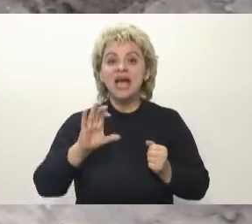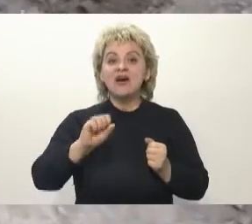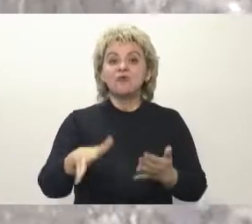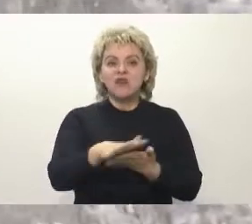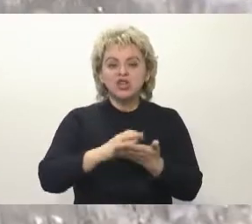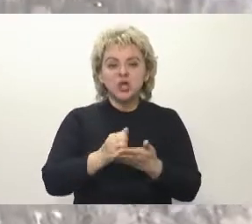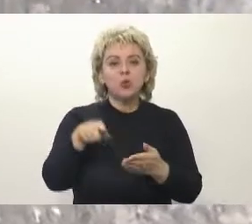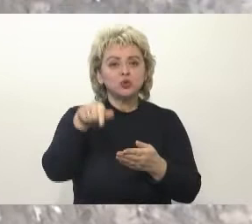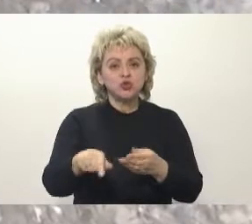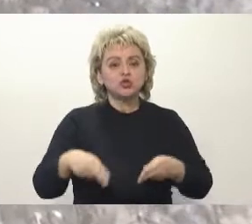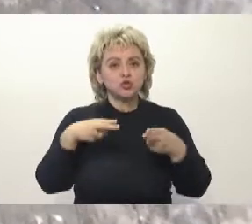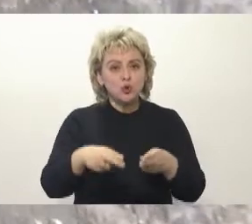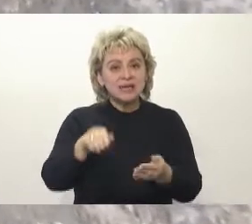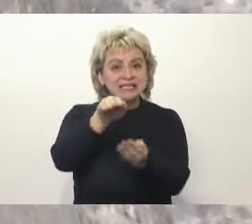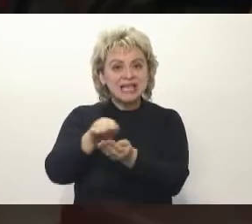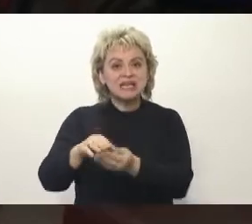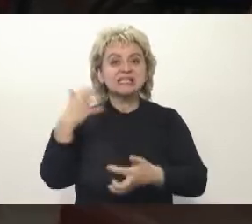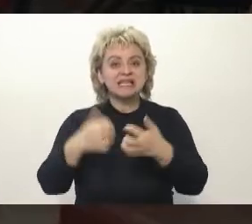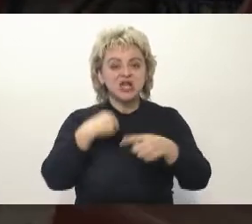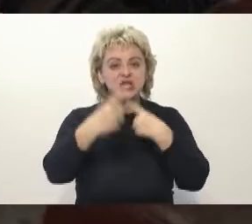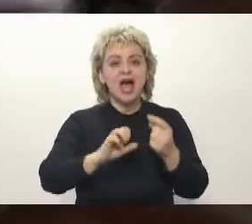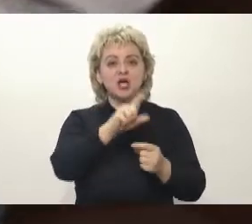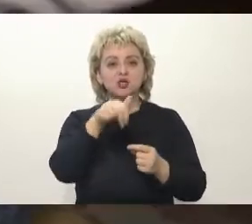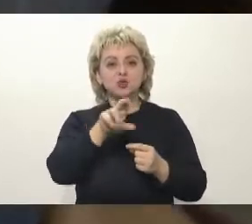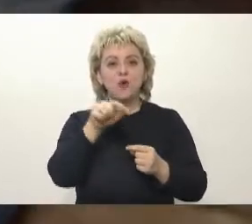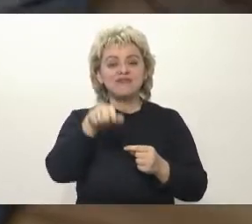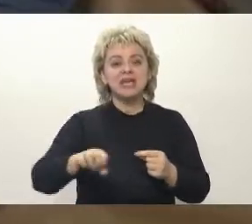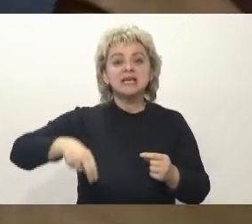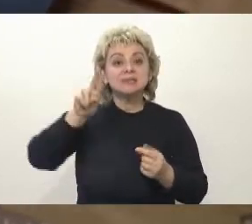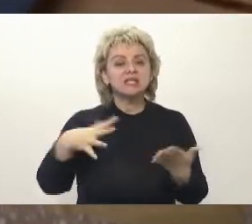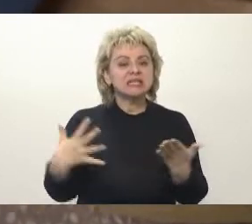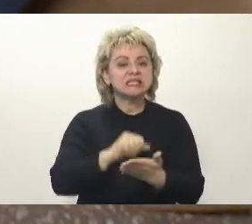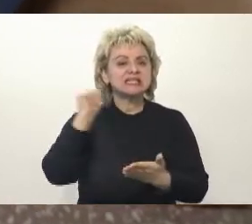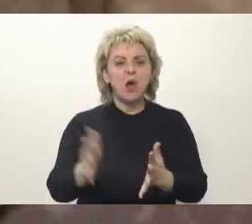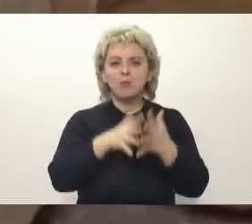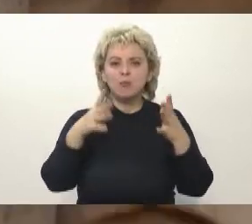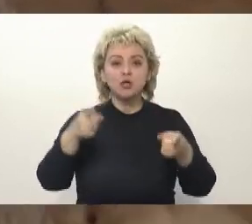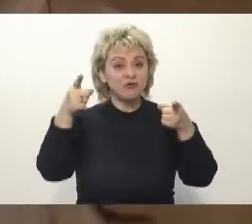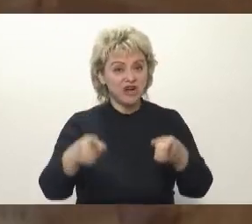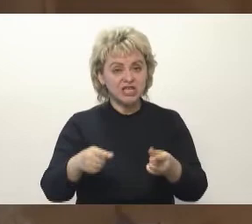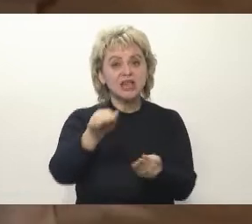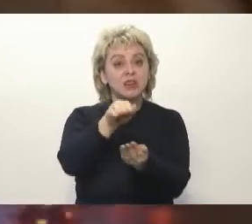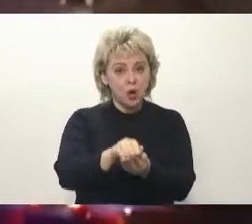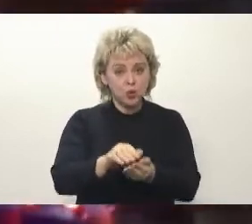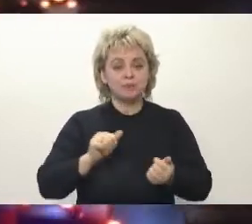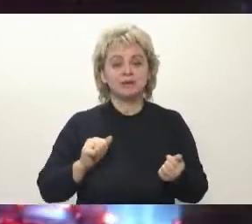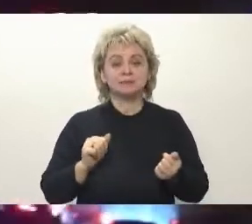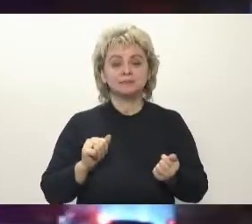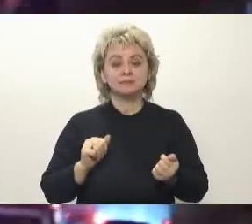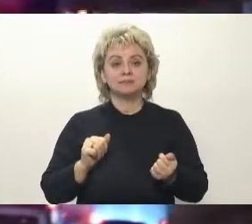Вандалы крушили захоронения и в средние века. В Азове-Озаке археологи нашли самый большой фрагмент надгробия.